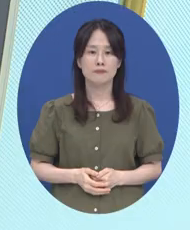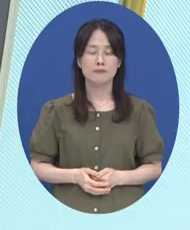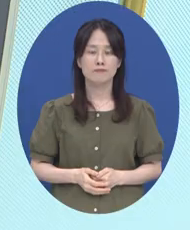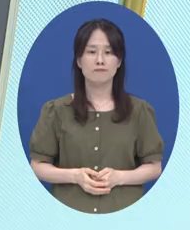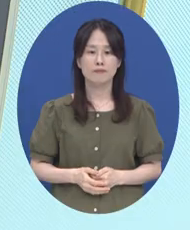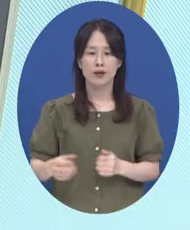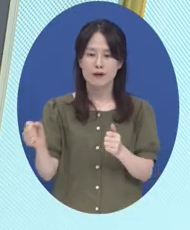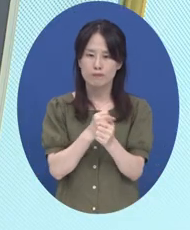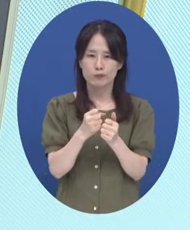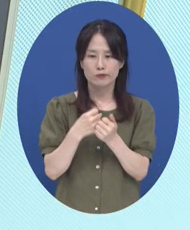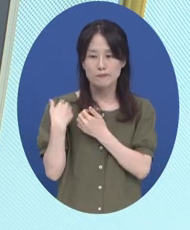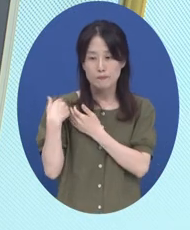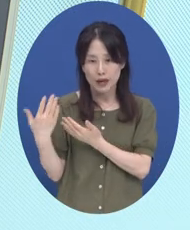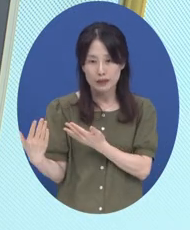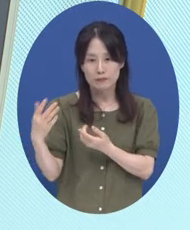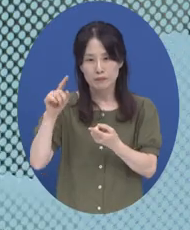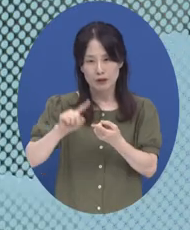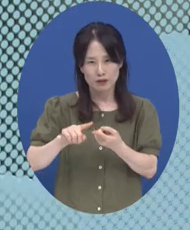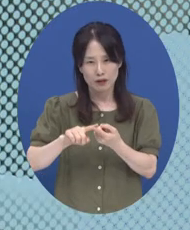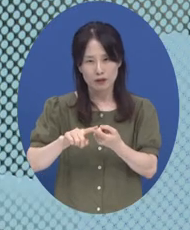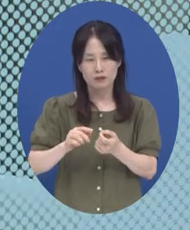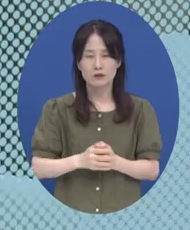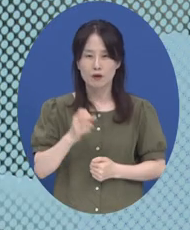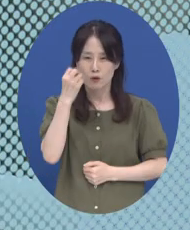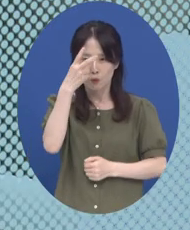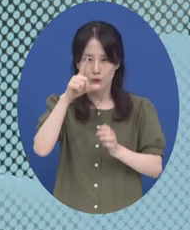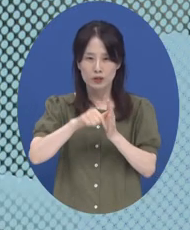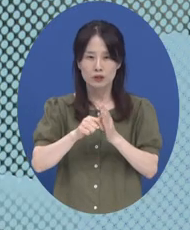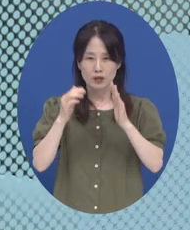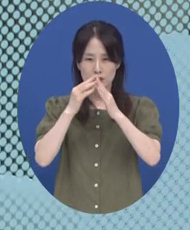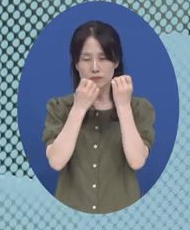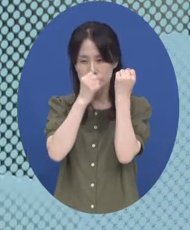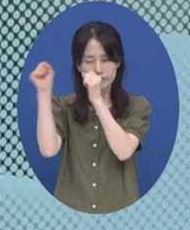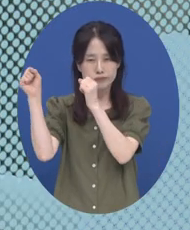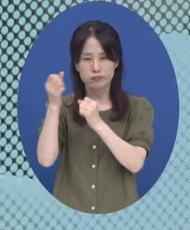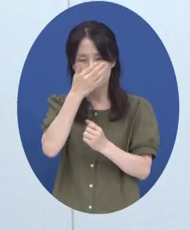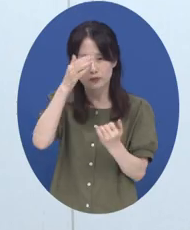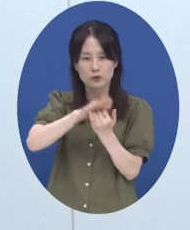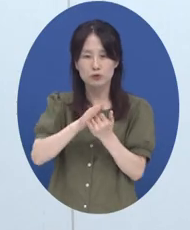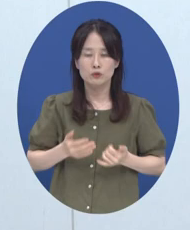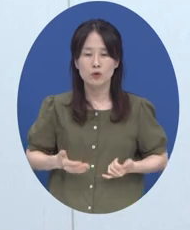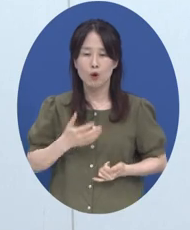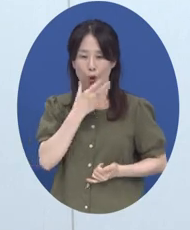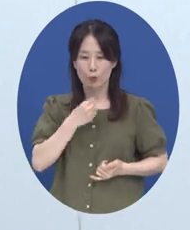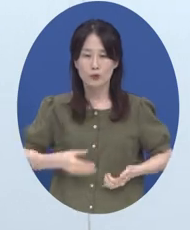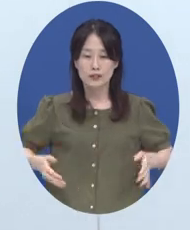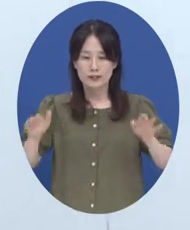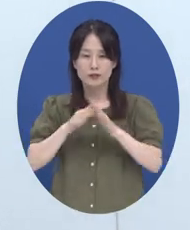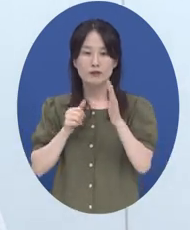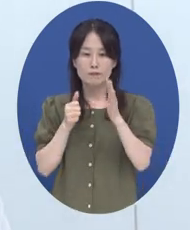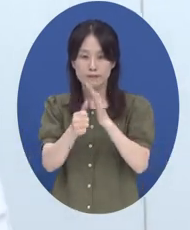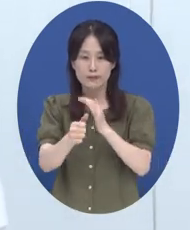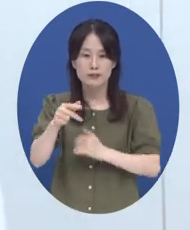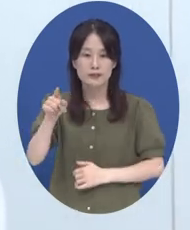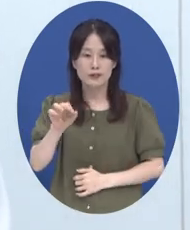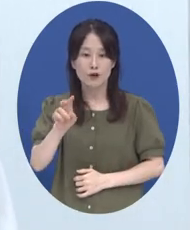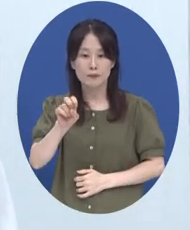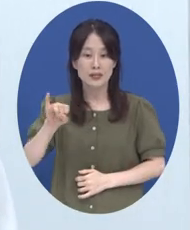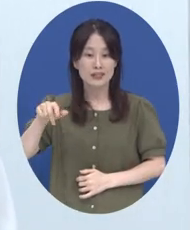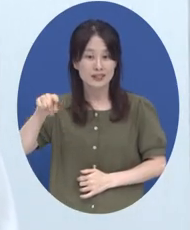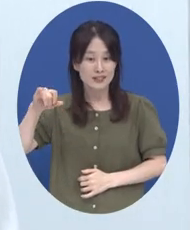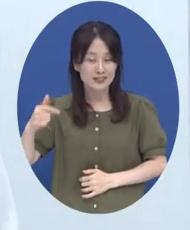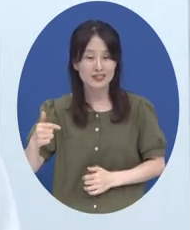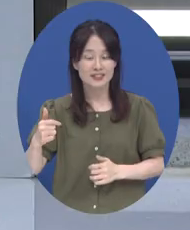폭력과 방 햄 등을 적다 고 2때 집을 떠나 청소년 복지 시설을 찾은 경미 진 씩 어느덧